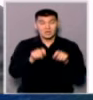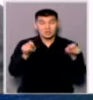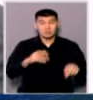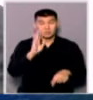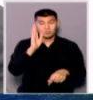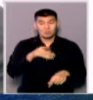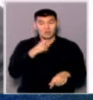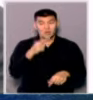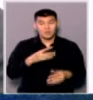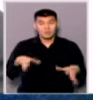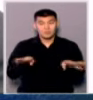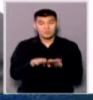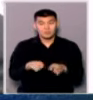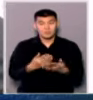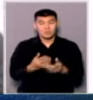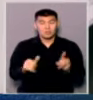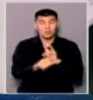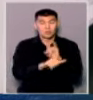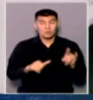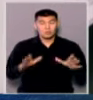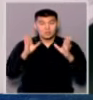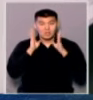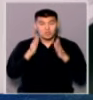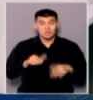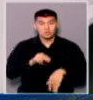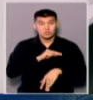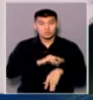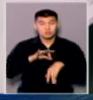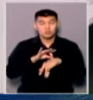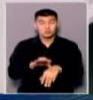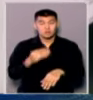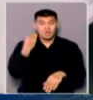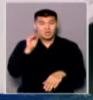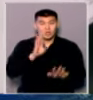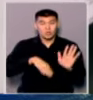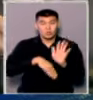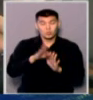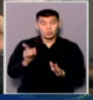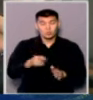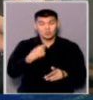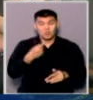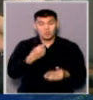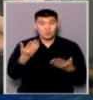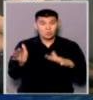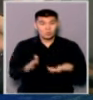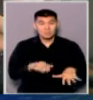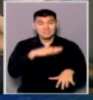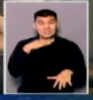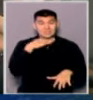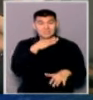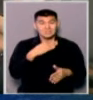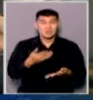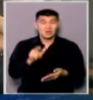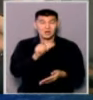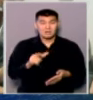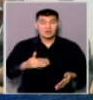айтылды. Сонымен қоса Құрбан айт мейрамы қарсаңда қызмет көрсету сапасына назар аудару керектігі де сөз болды. Өйткені ет өнімдерінен